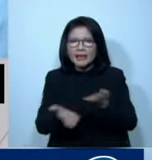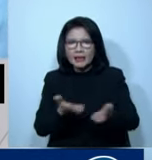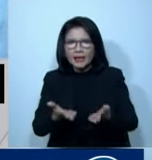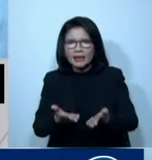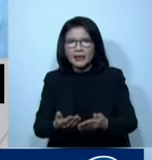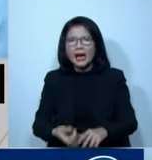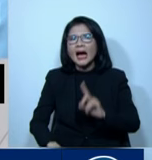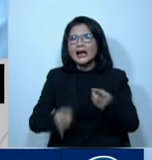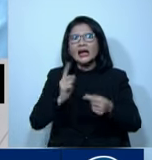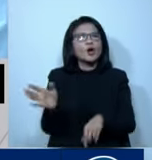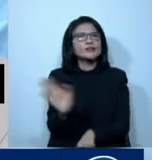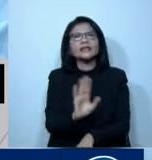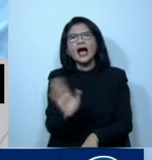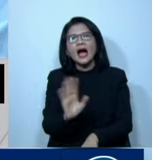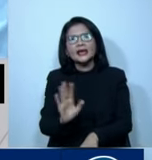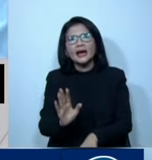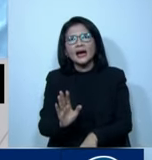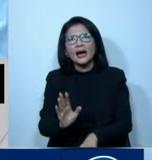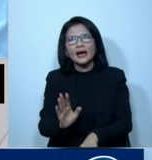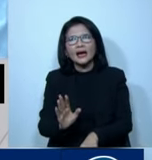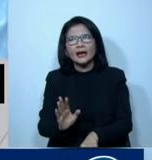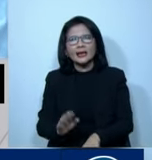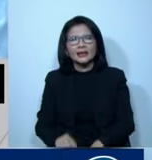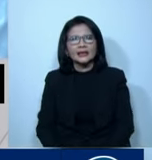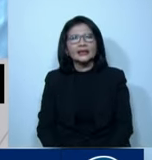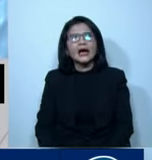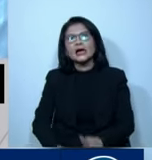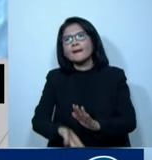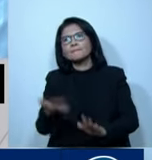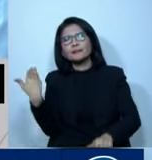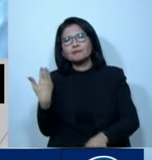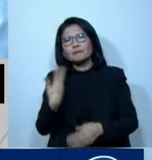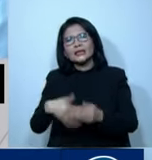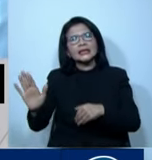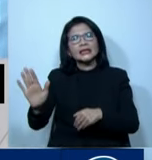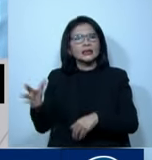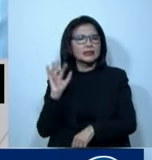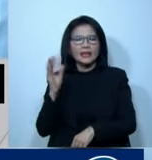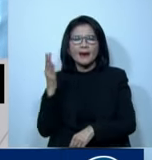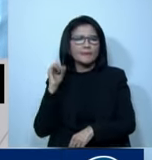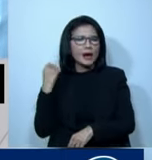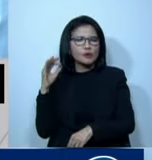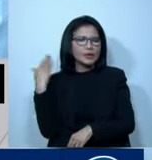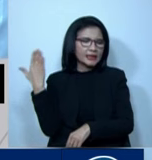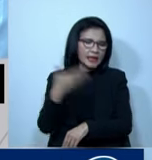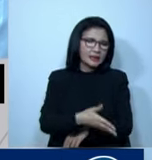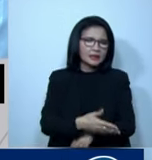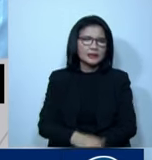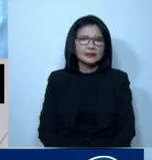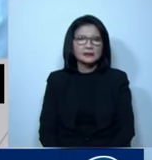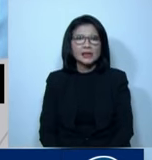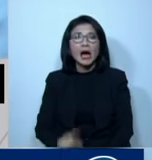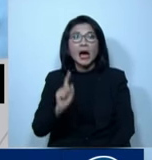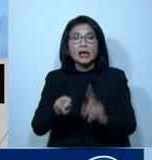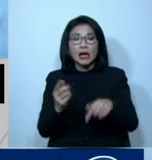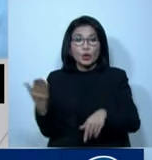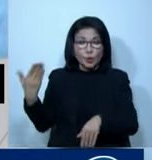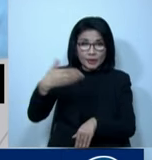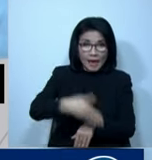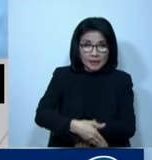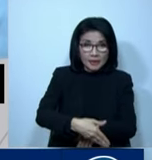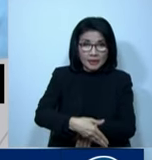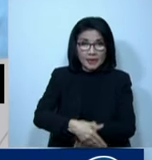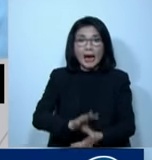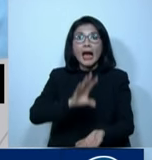tanpa itu dilakukan mereka akan minggat dan mereka akan pergi tidak mau datang yang kedua ketika mereka datang sudah masuk